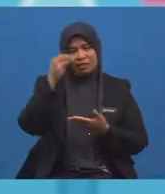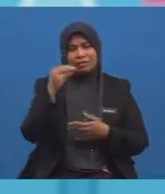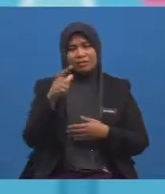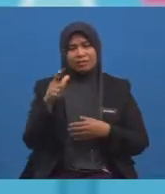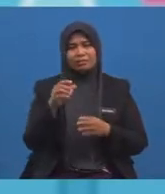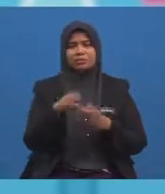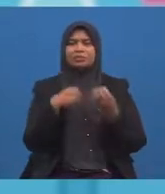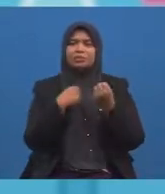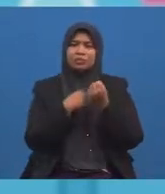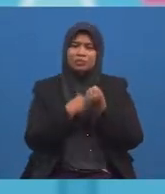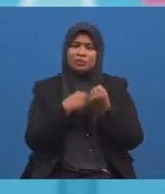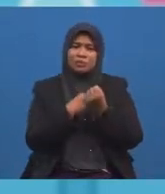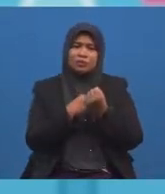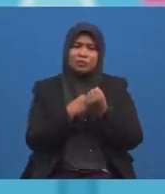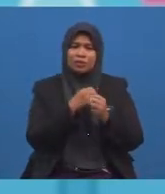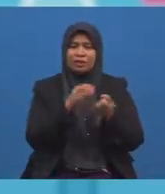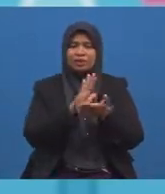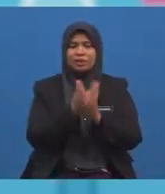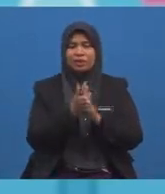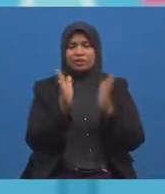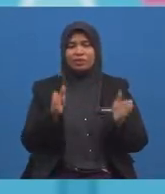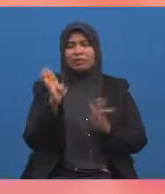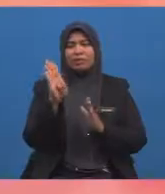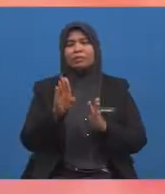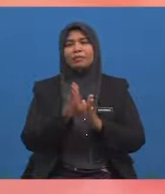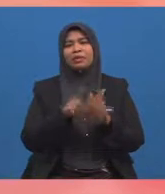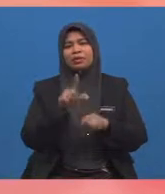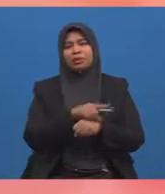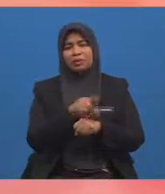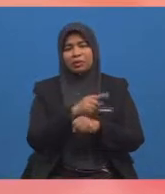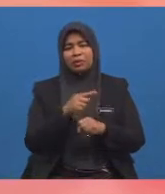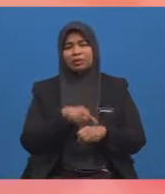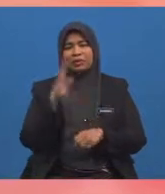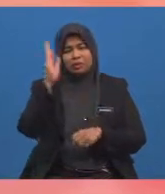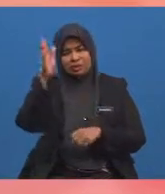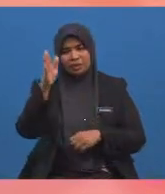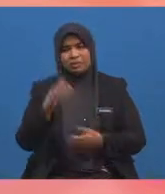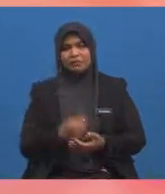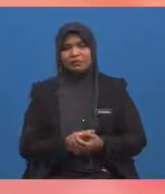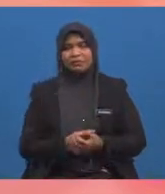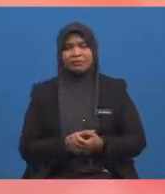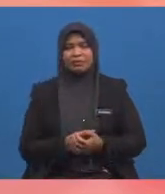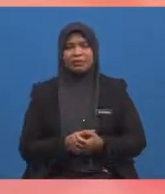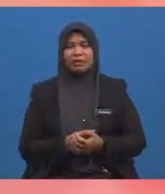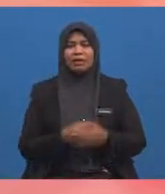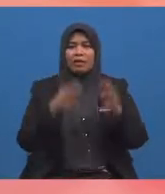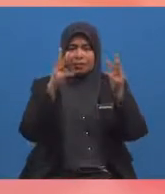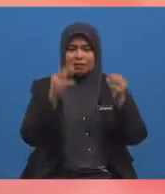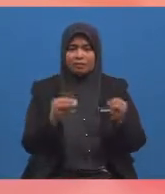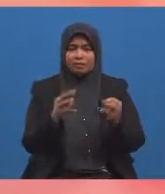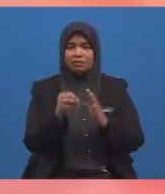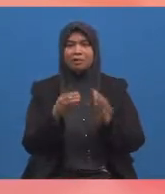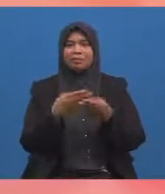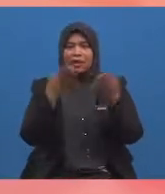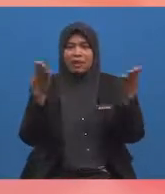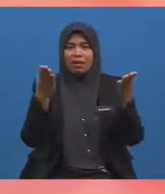seorang yang berguna pada masa hadapan. Apa yang dapat kita belajar di sini ialah manusia